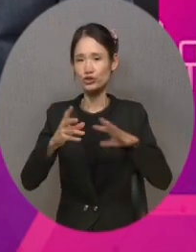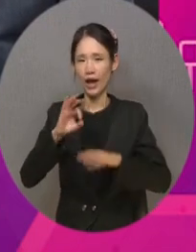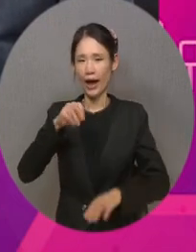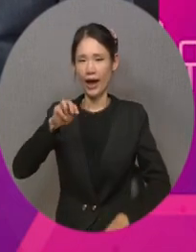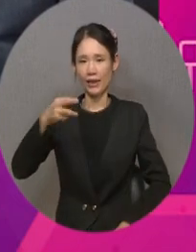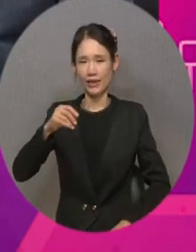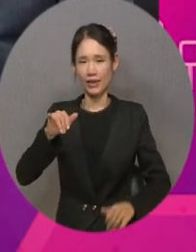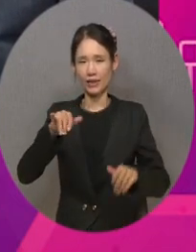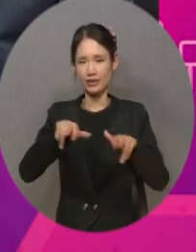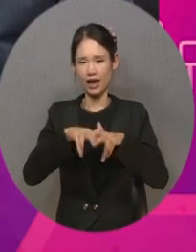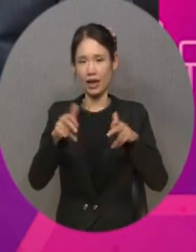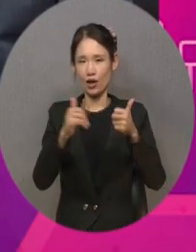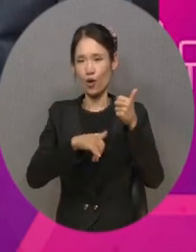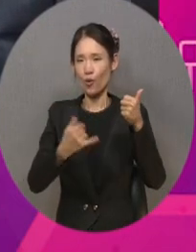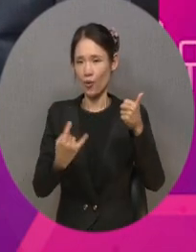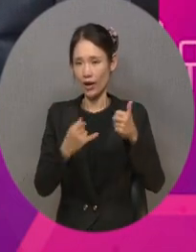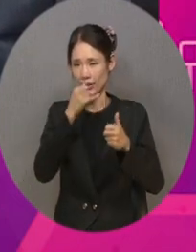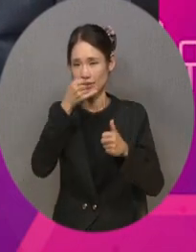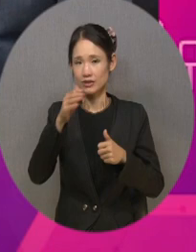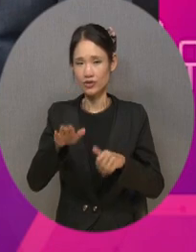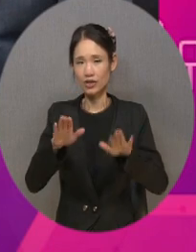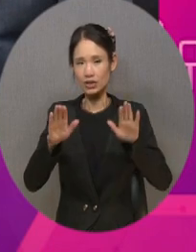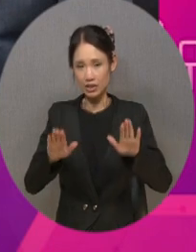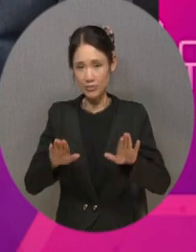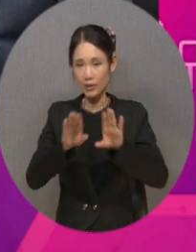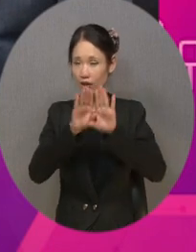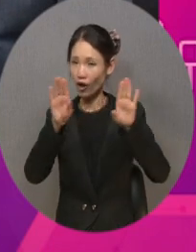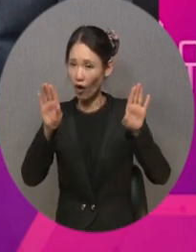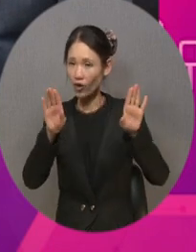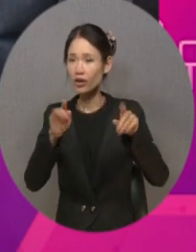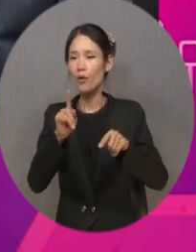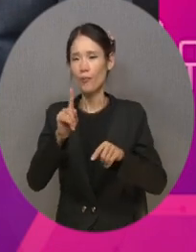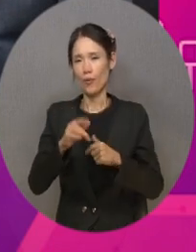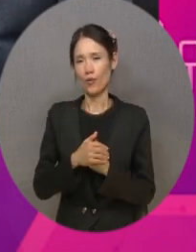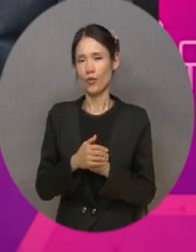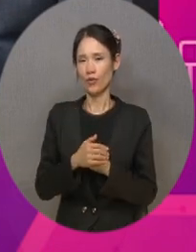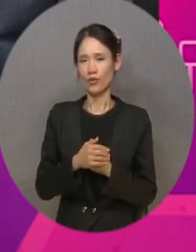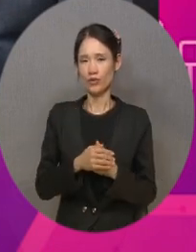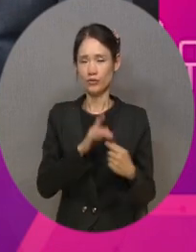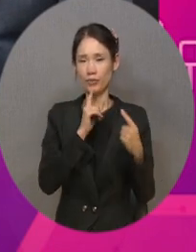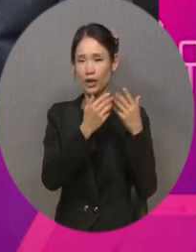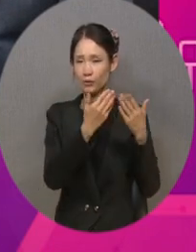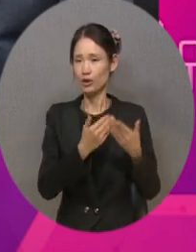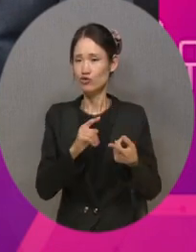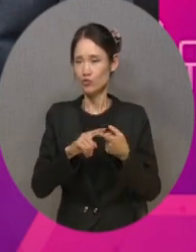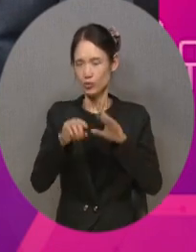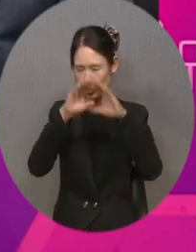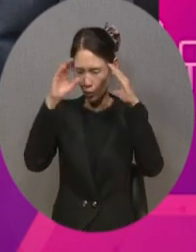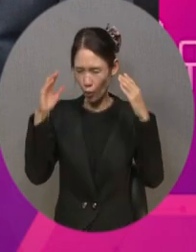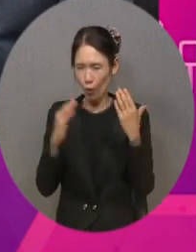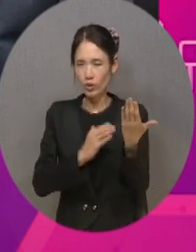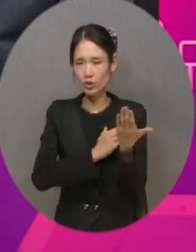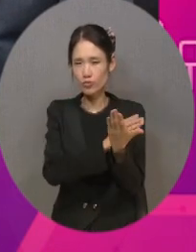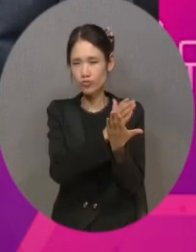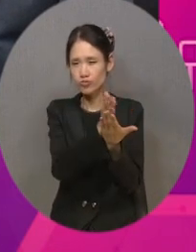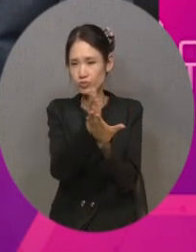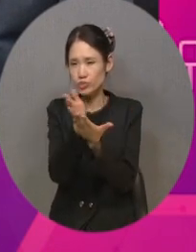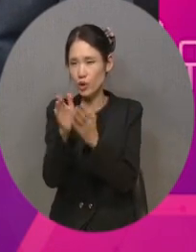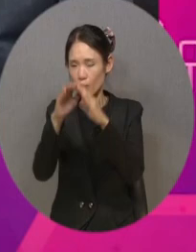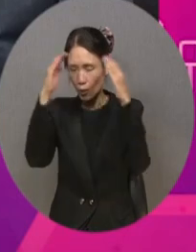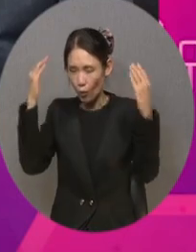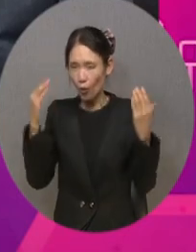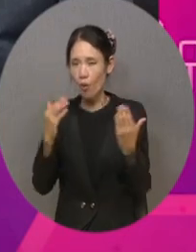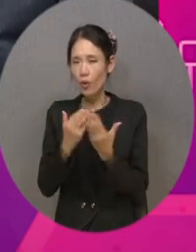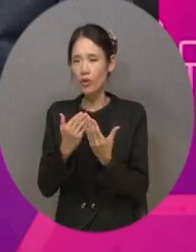인천국제아태장애인회의 이런 것이 열리긴 했는데 이번에는 말씀하신 대로 거의 모든 분야, 장애 관련 모든